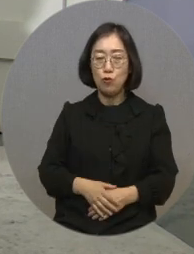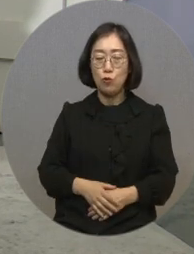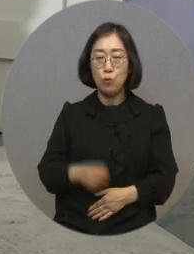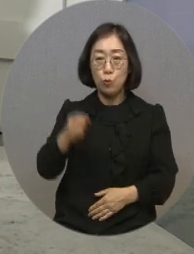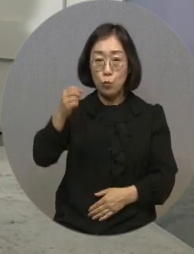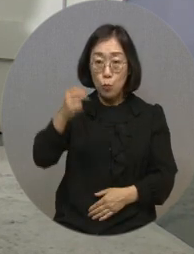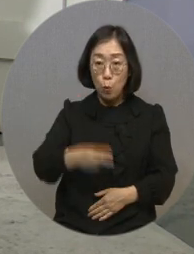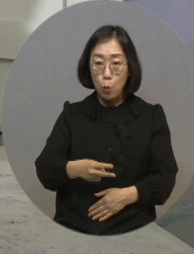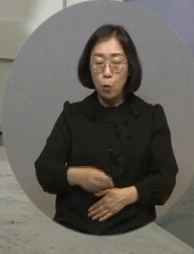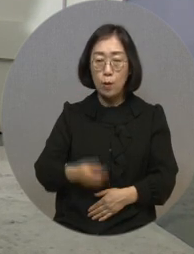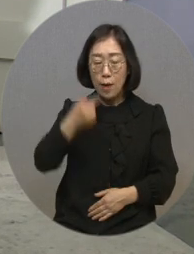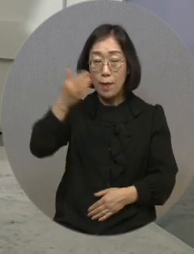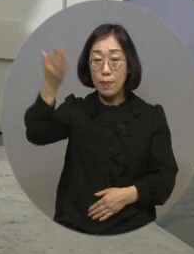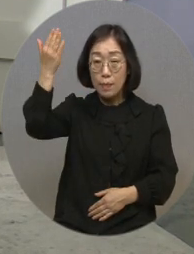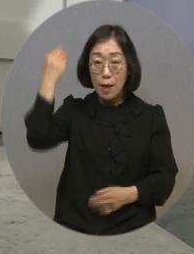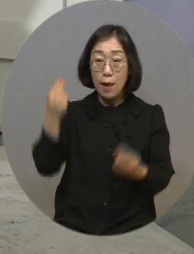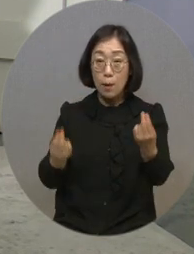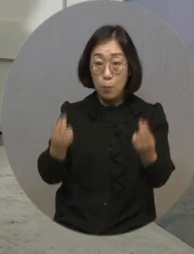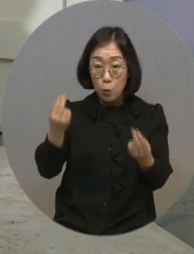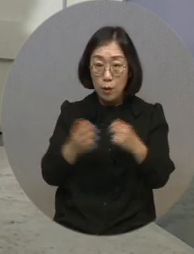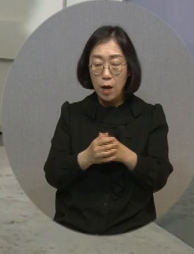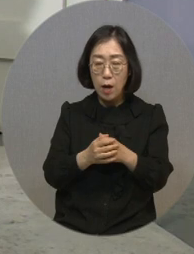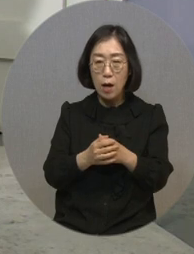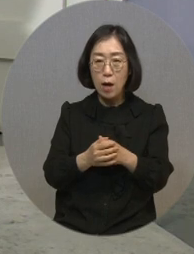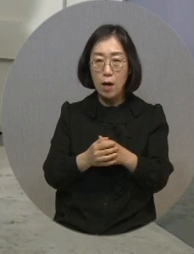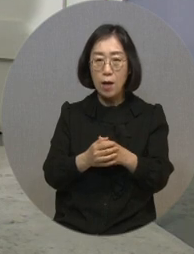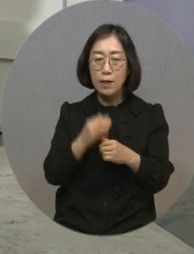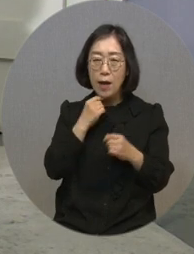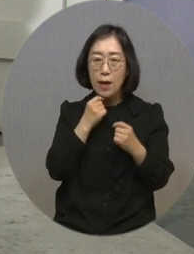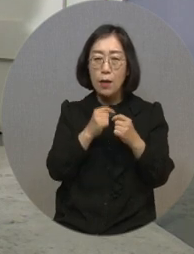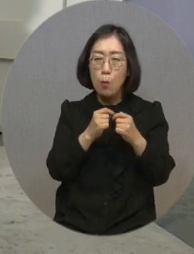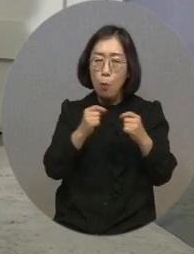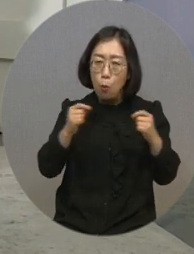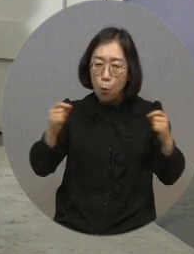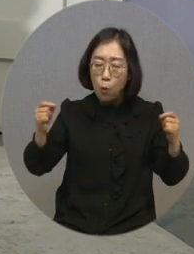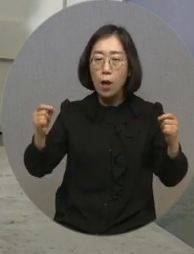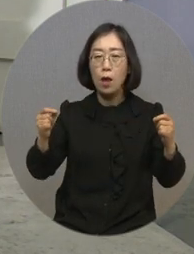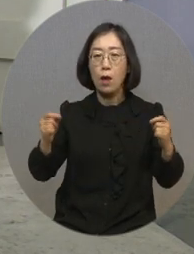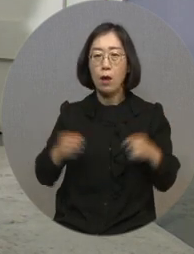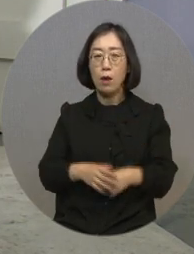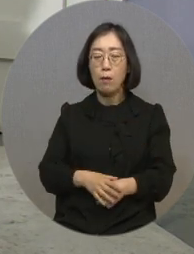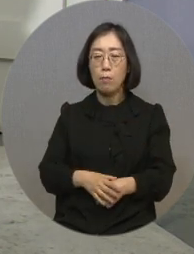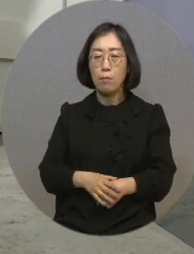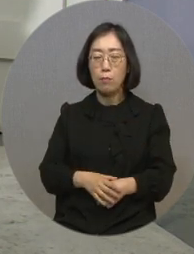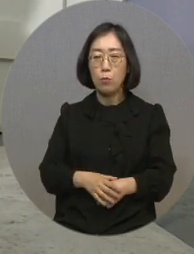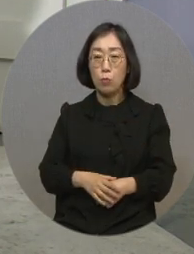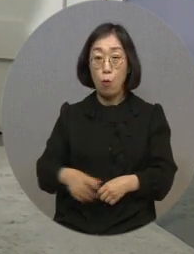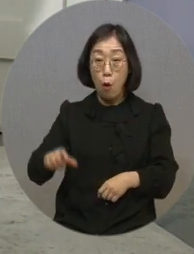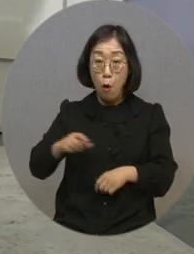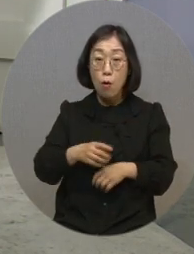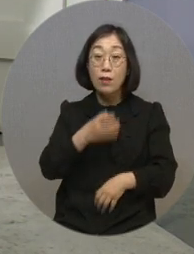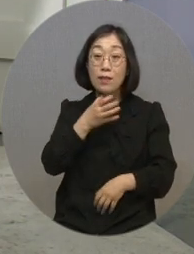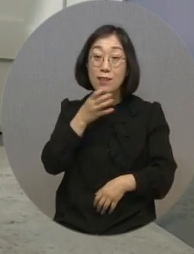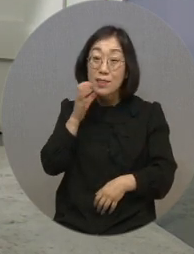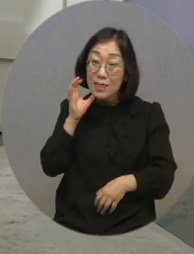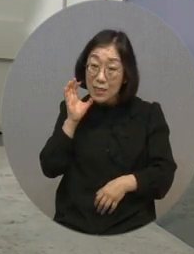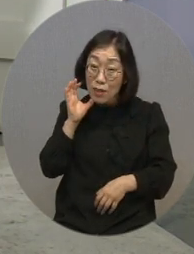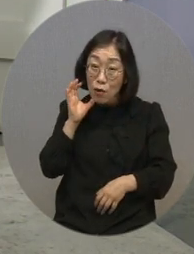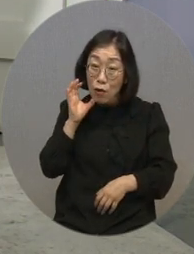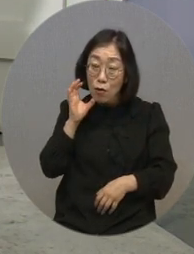이제 예전보다는 훨씬 더 저희들 이제 수명이 늘어나고 하니까는. 그렇죠. 이제 나이가 많이 들수록 그런 이제